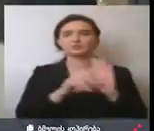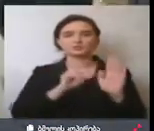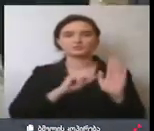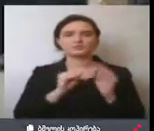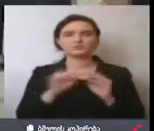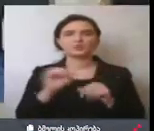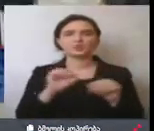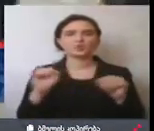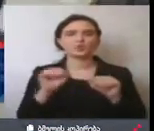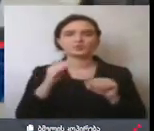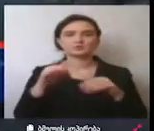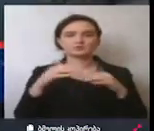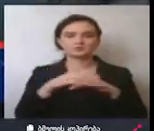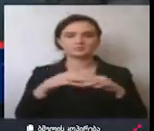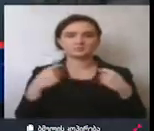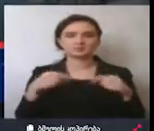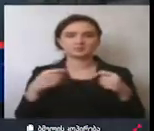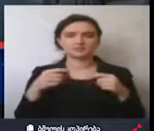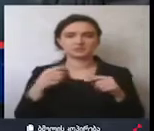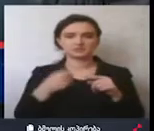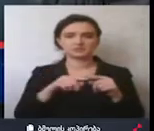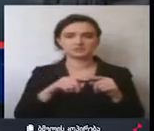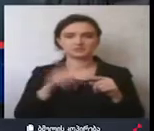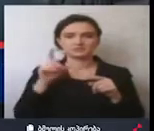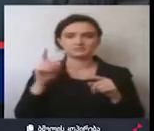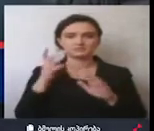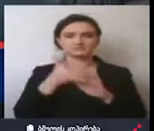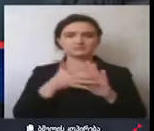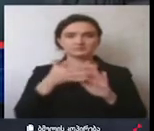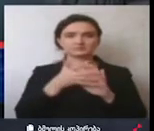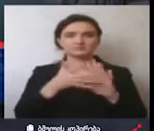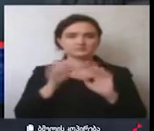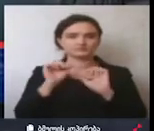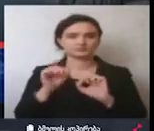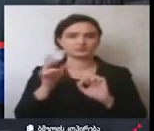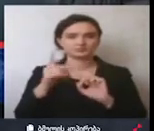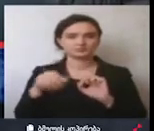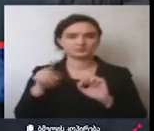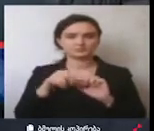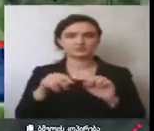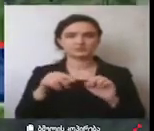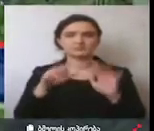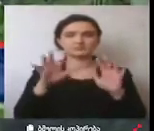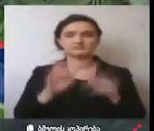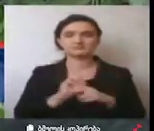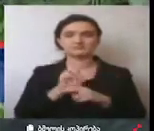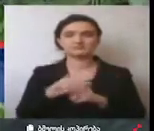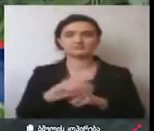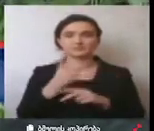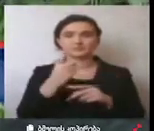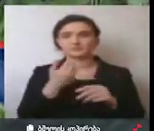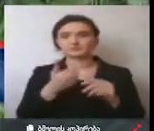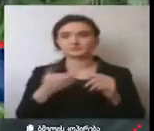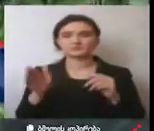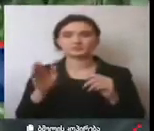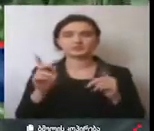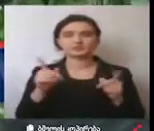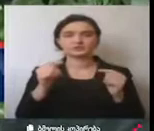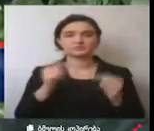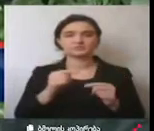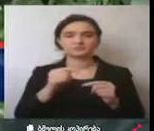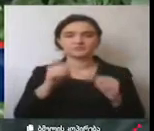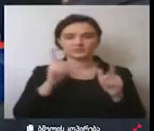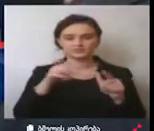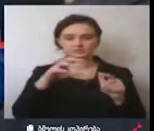ბაზარიც. ადმინისტრაცია მომხმარებელთა ნაკადის დაცვას უზრუნველყოფს, რისთვის სავაჭრო ობიექტის შესასვლელი და გასასვლელი შესაბამისი ნიშნების